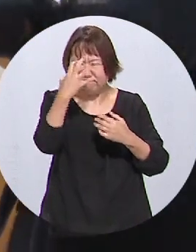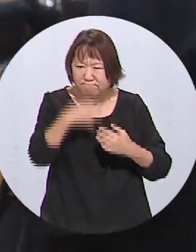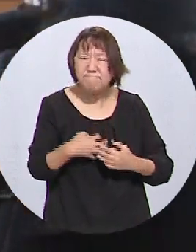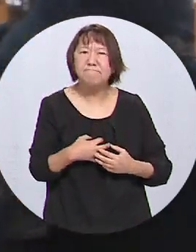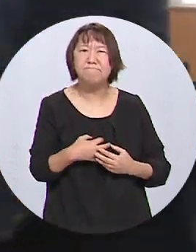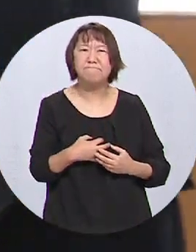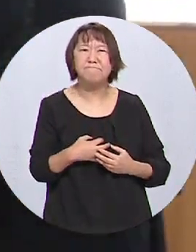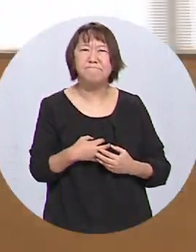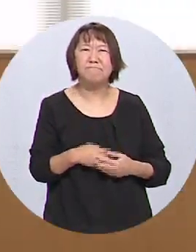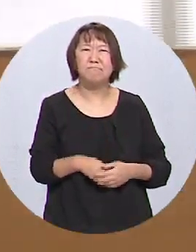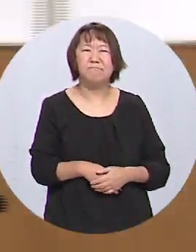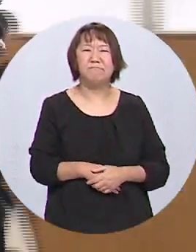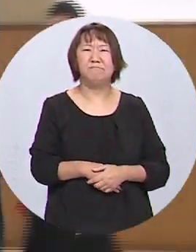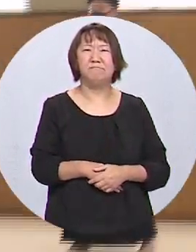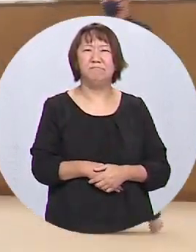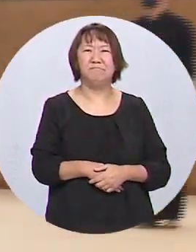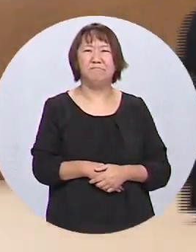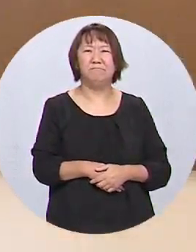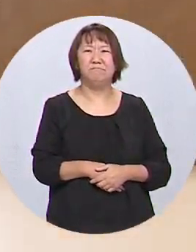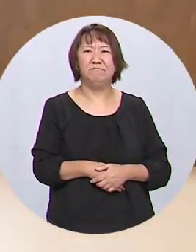頑張れ。